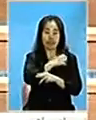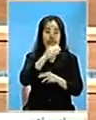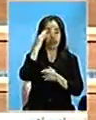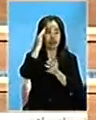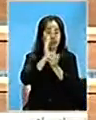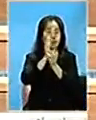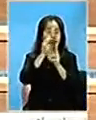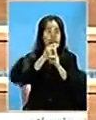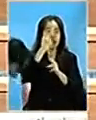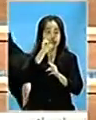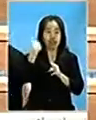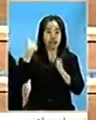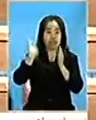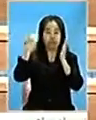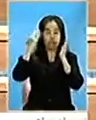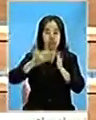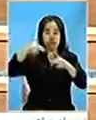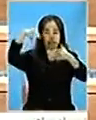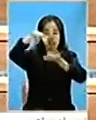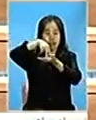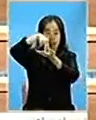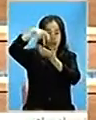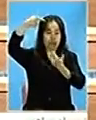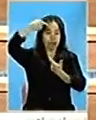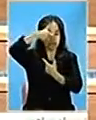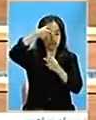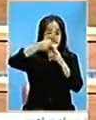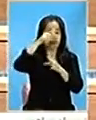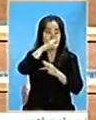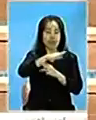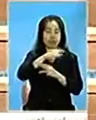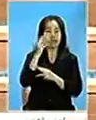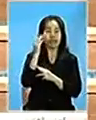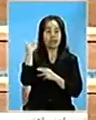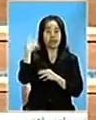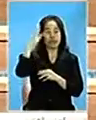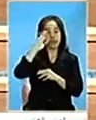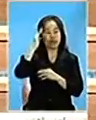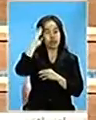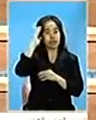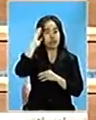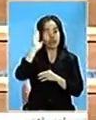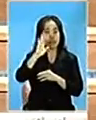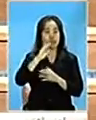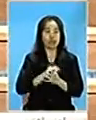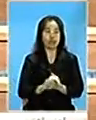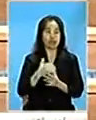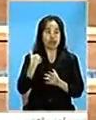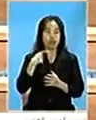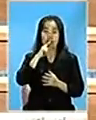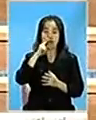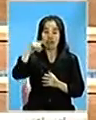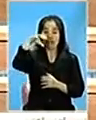คือพลซุ่มยิงของกองทัพบกท่านประธานครับกล่าวหากองทัพ